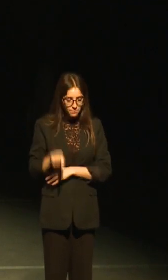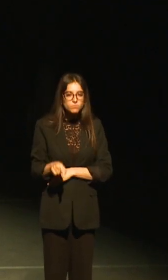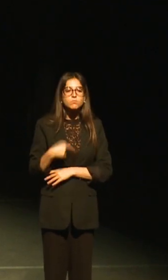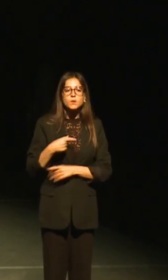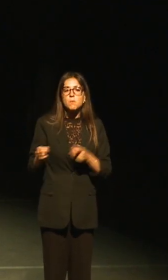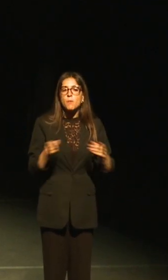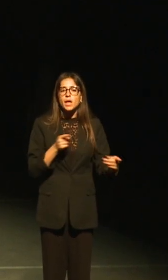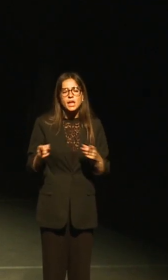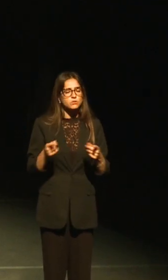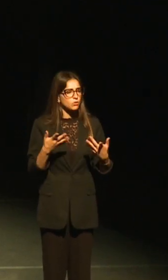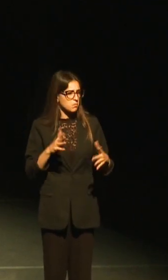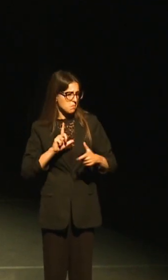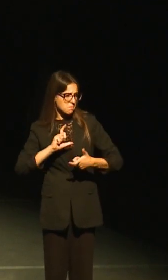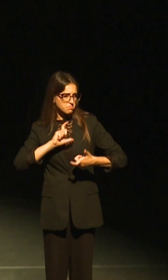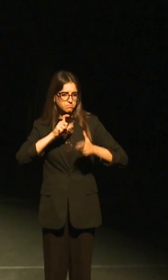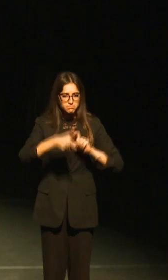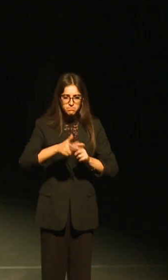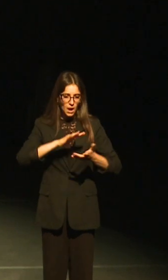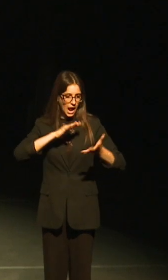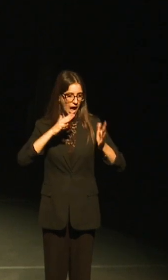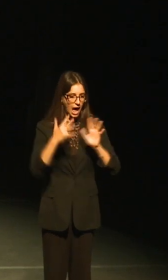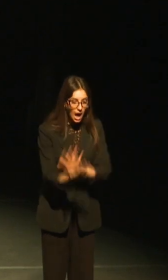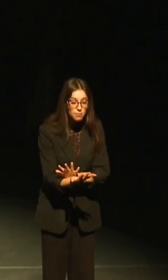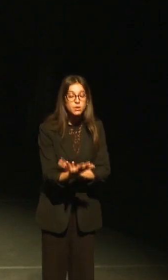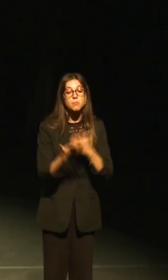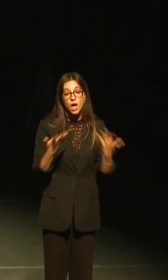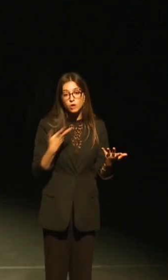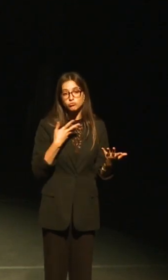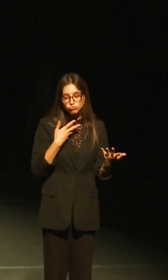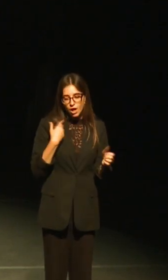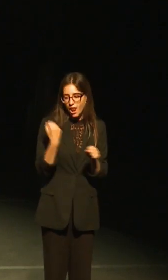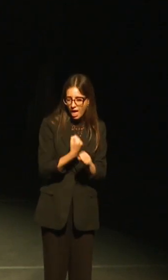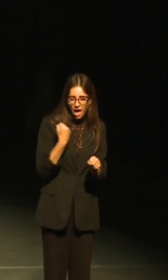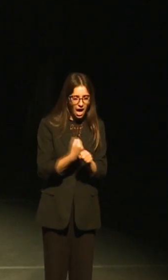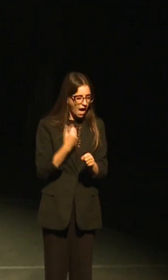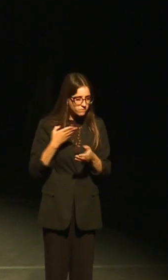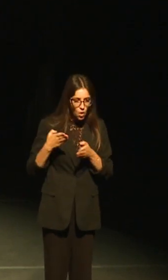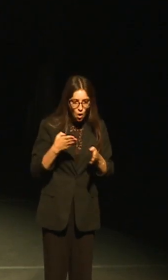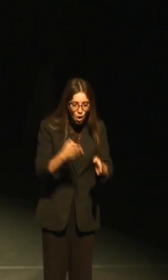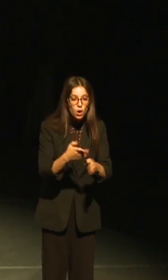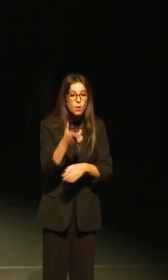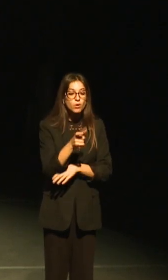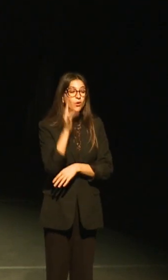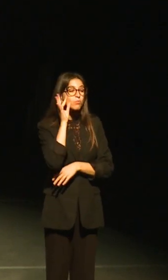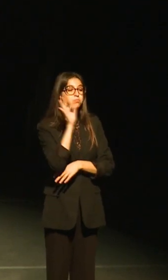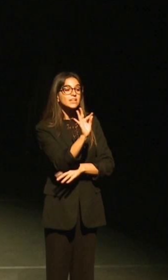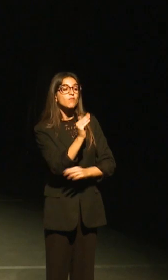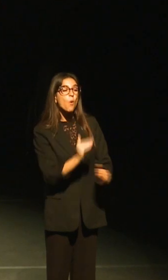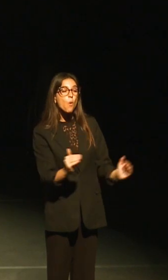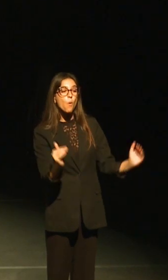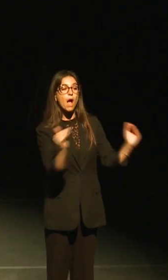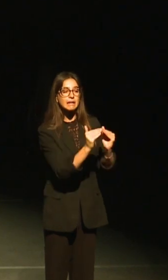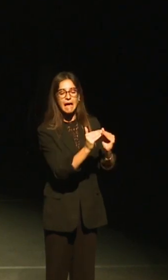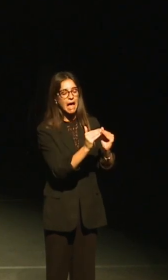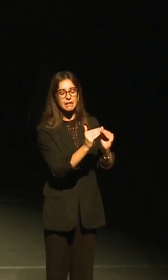e Tuttavia c'è sempre una strada da fare nel senso che la strada per l'uguaglianza è una strada infinita c'è sempre